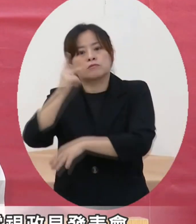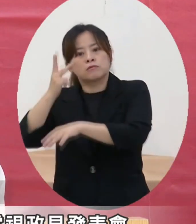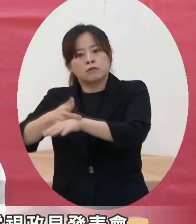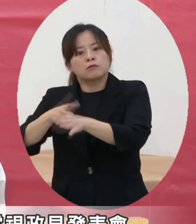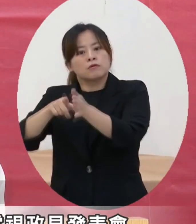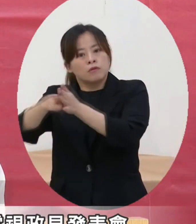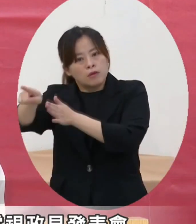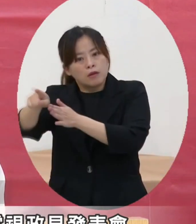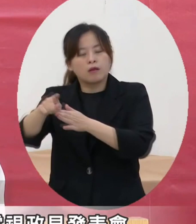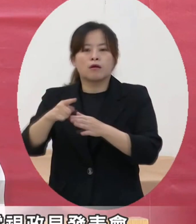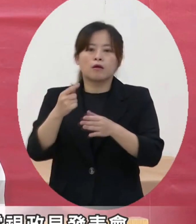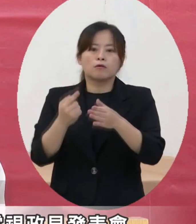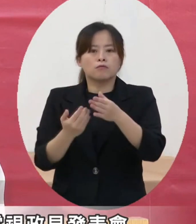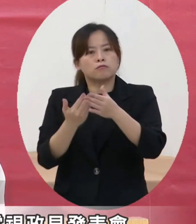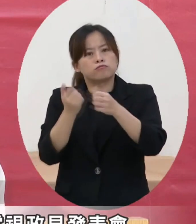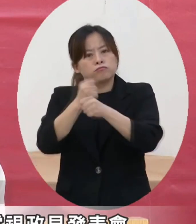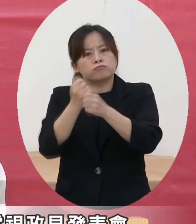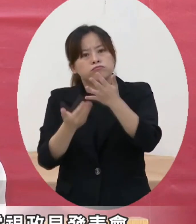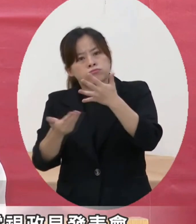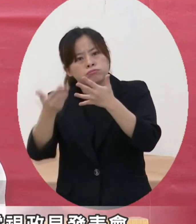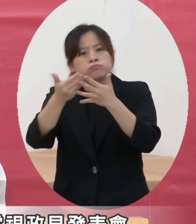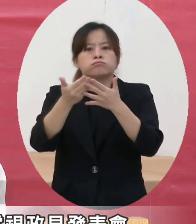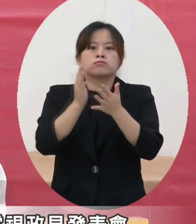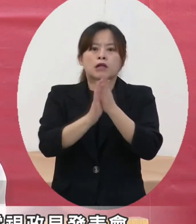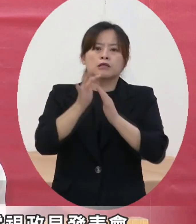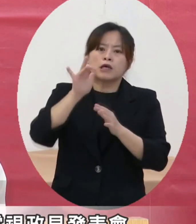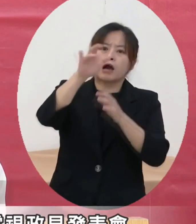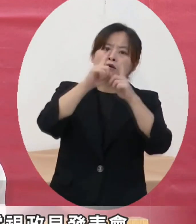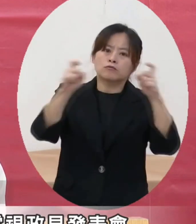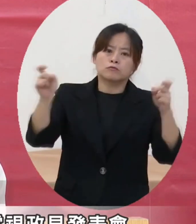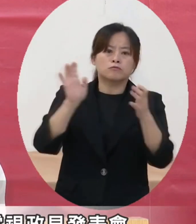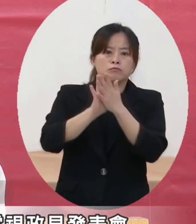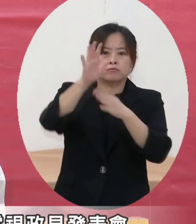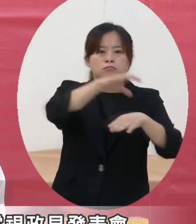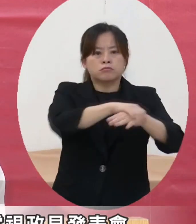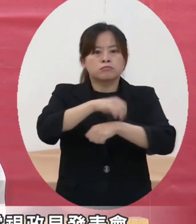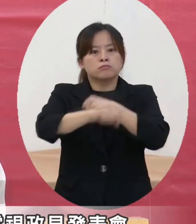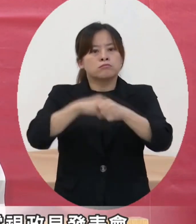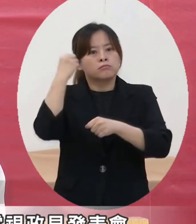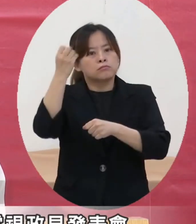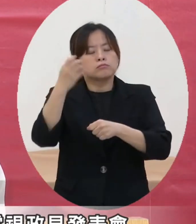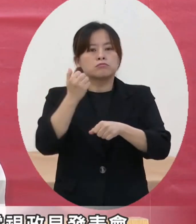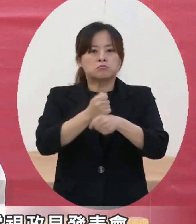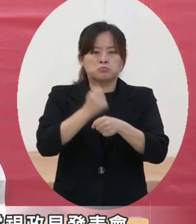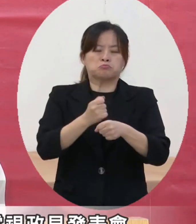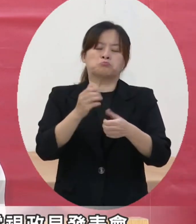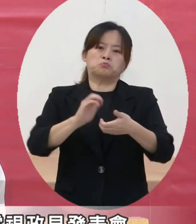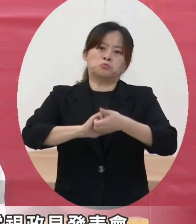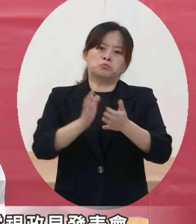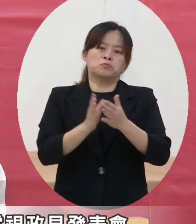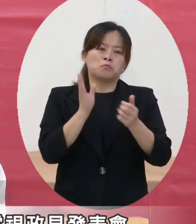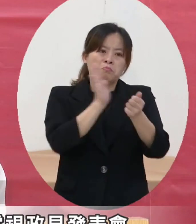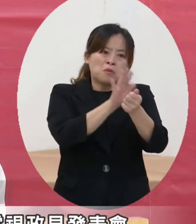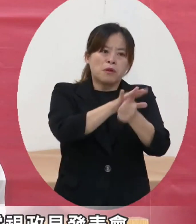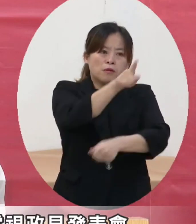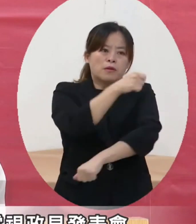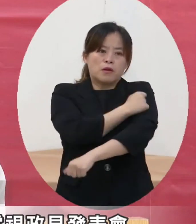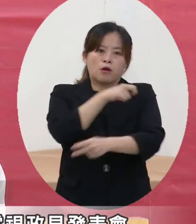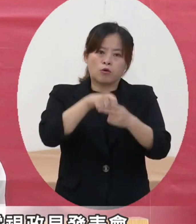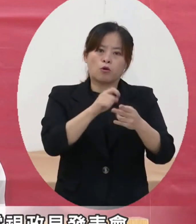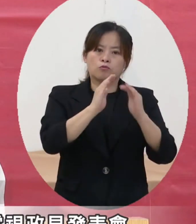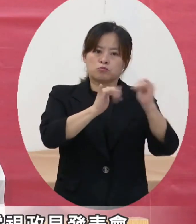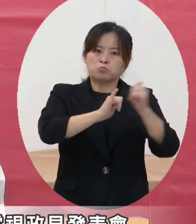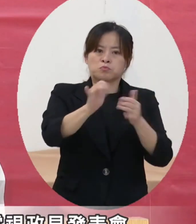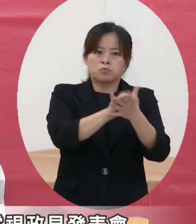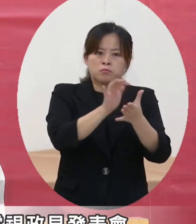技型的产业提升，或者是航空城未来带动新的产业，都要投资劳工，都要对我们的劳工市民